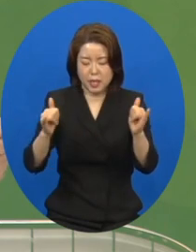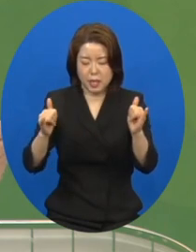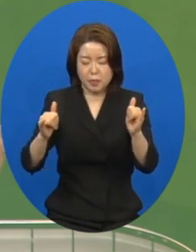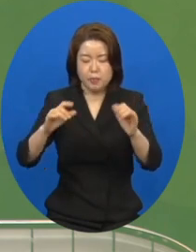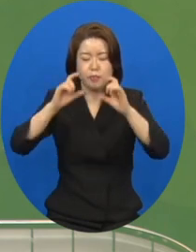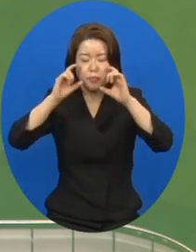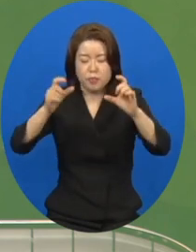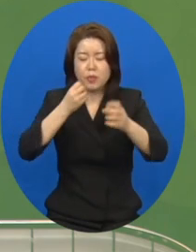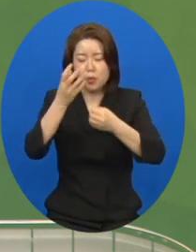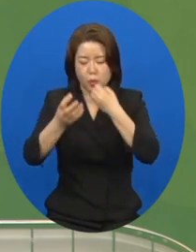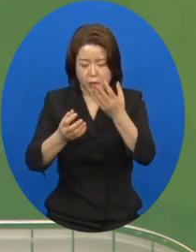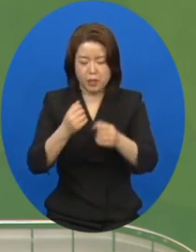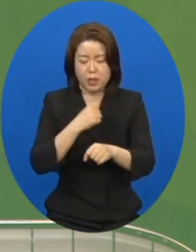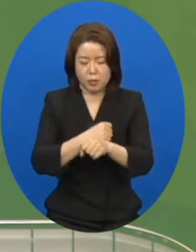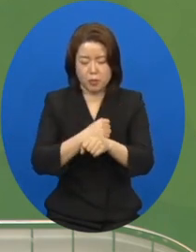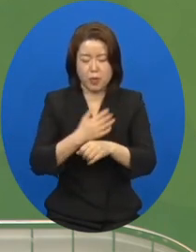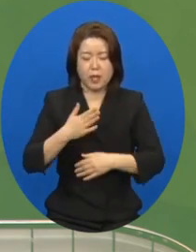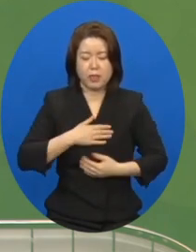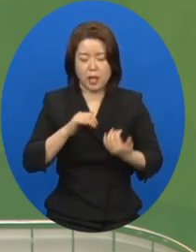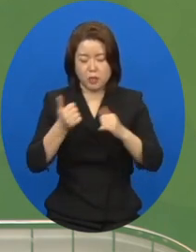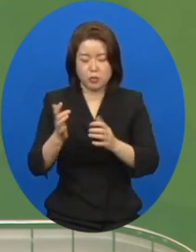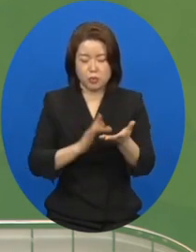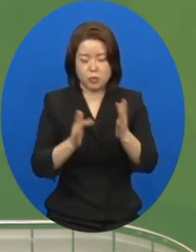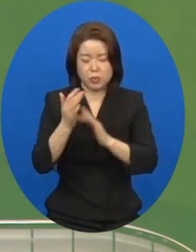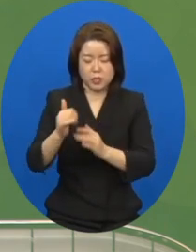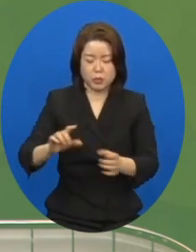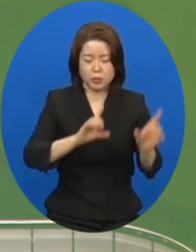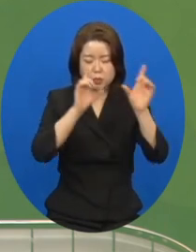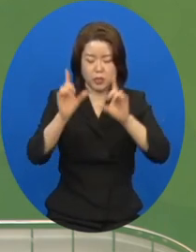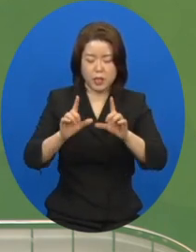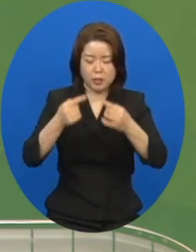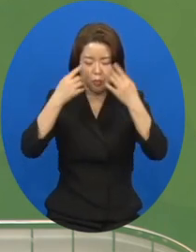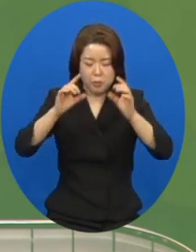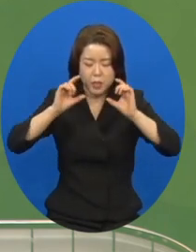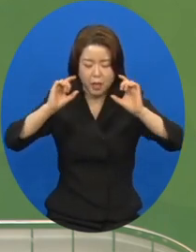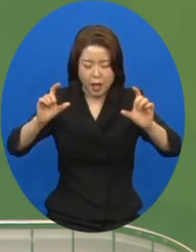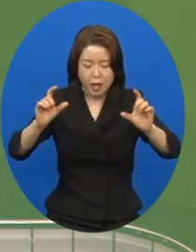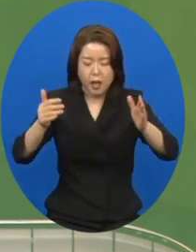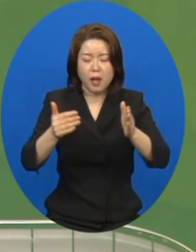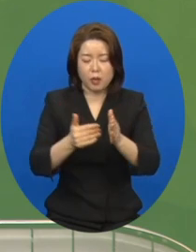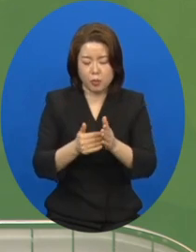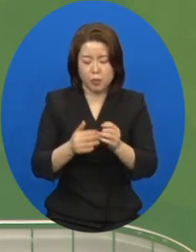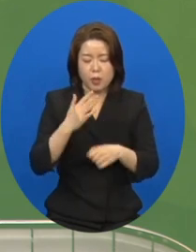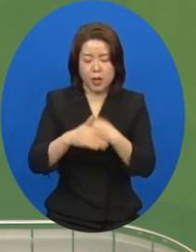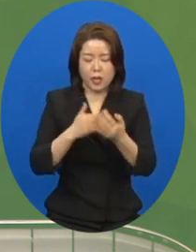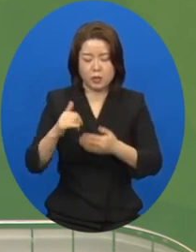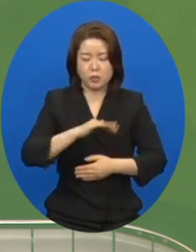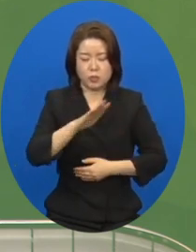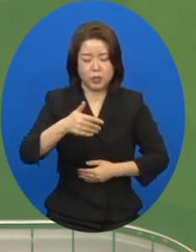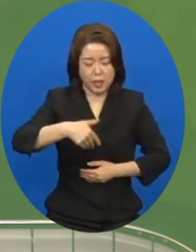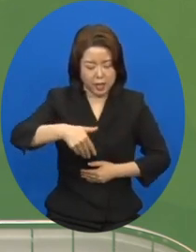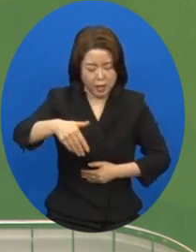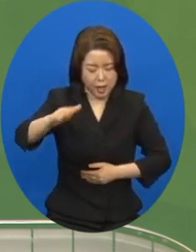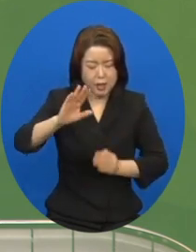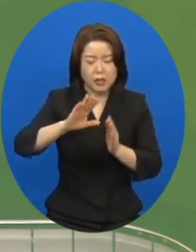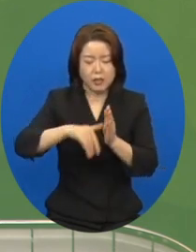고백하며 나는 죽고 예수로 산다고 분명히 선언하며 하나님 우리가 나아갈 때